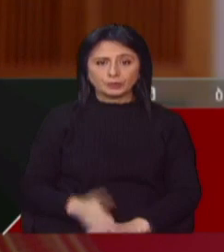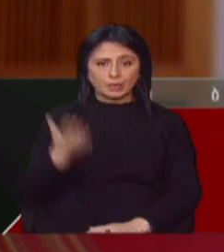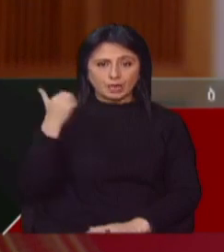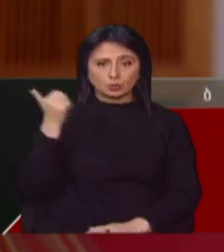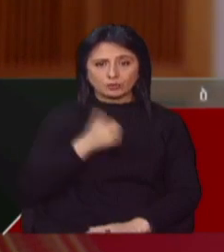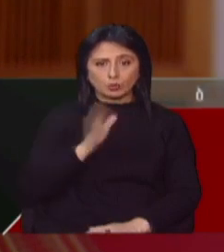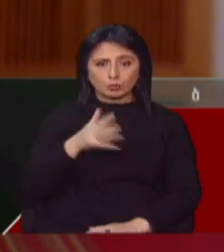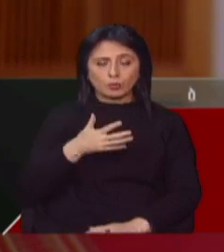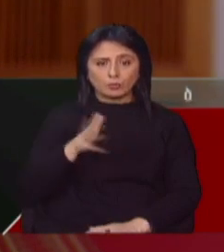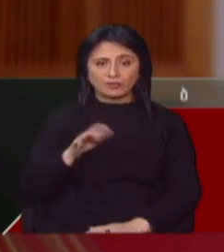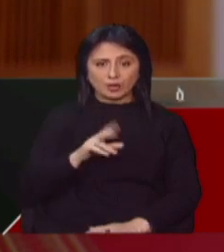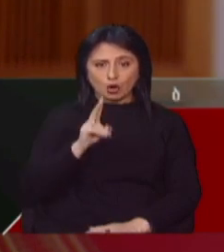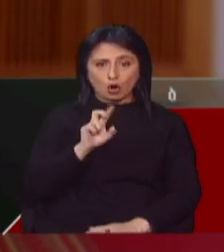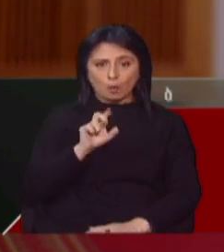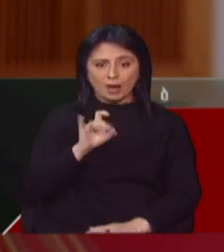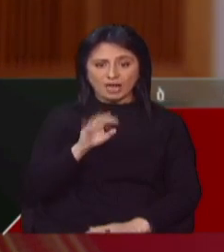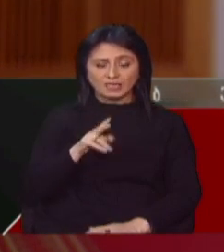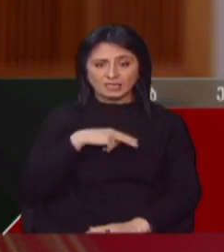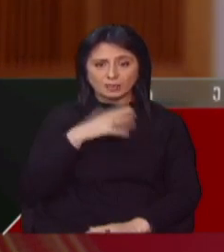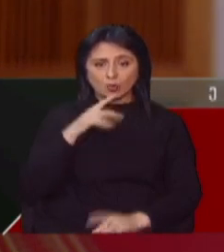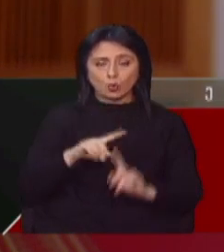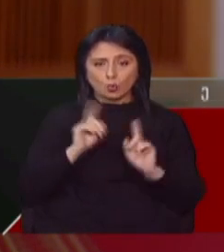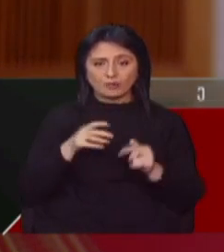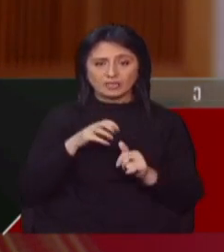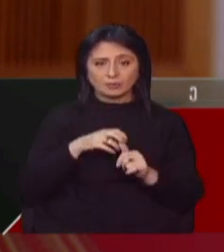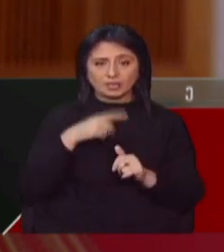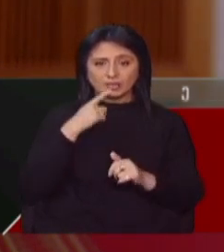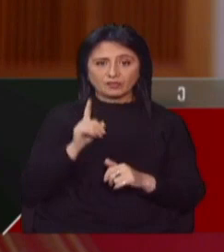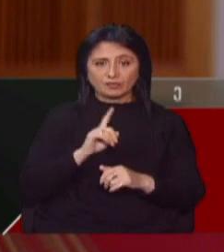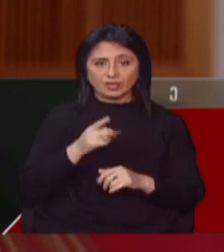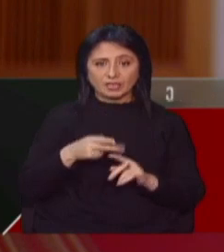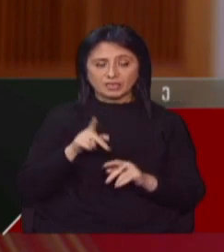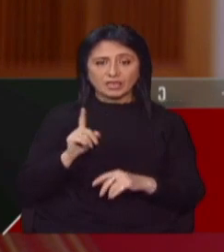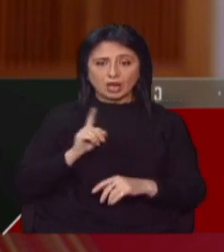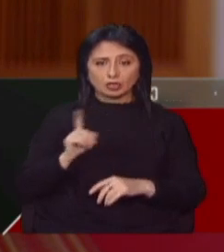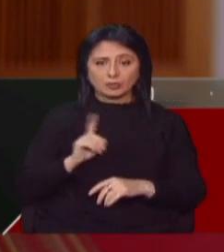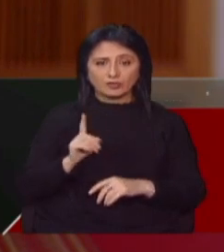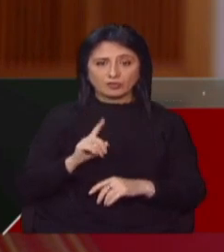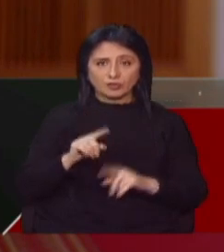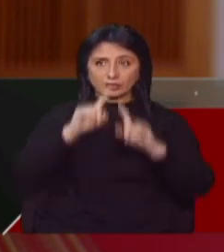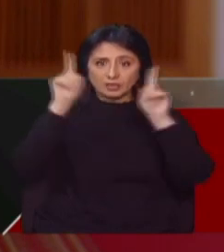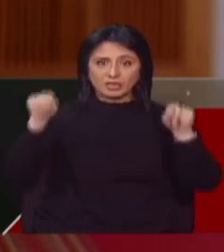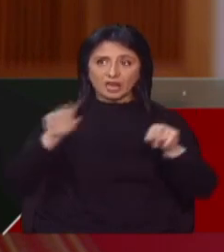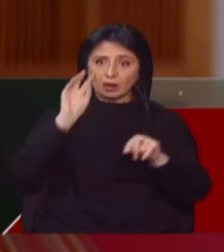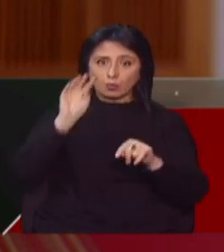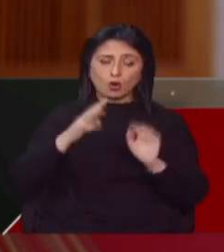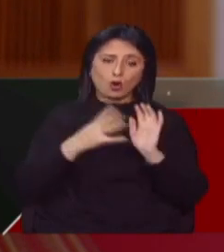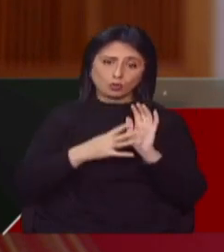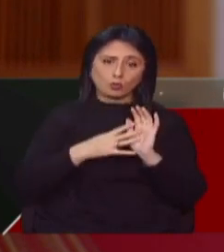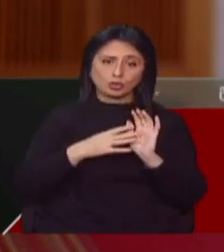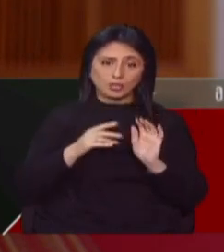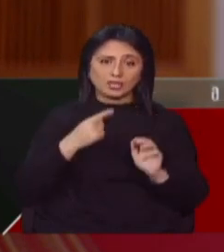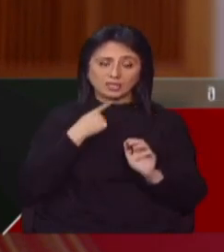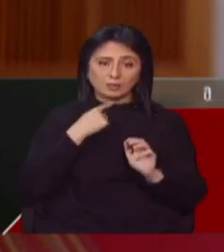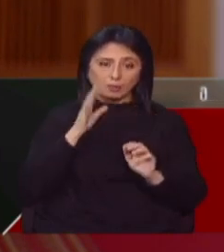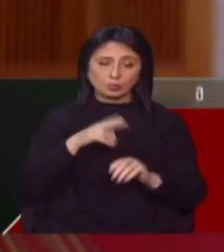cu ira, suprometit, irakle kobahidzem, sa parlament, omrovi, sovis lider, matkarom, iselo de barom, tabloze, da i cereba, otmuzdati,